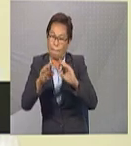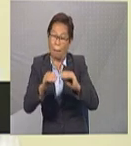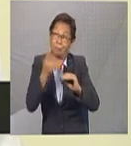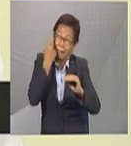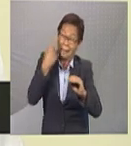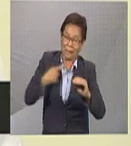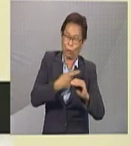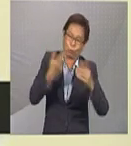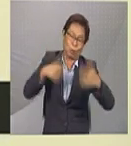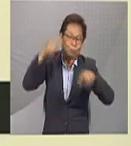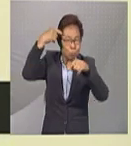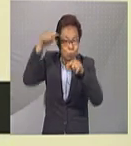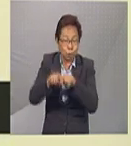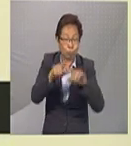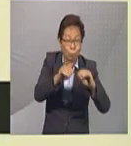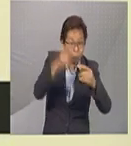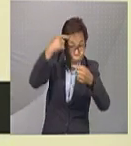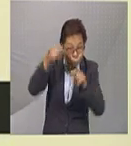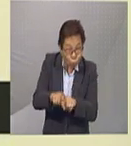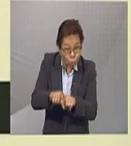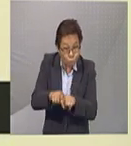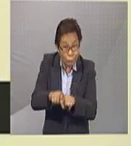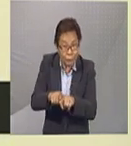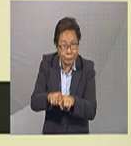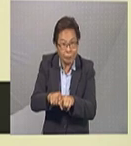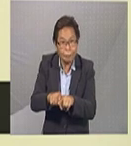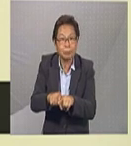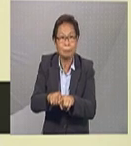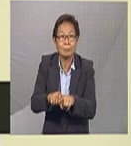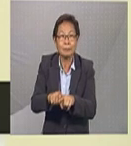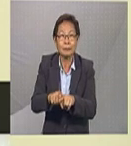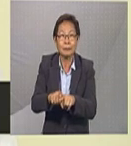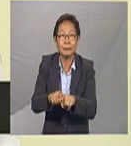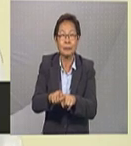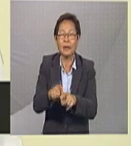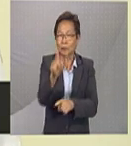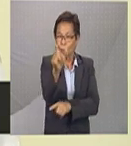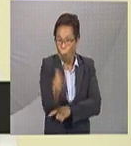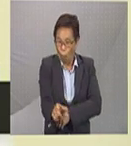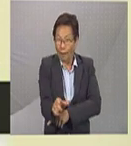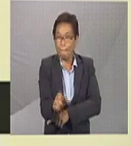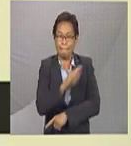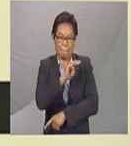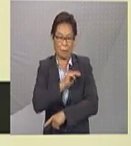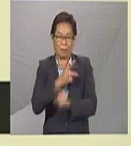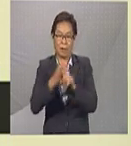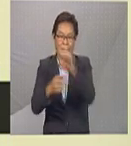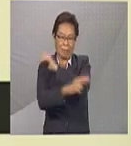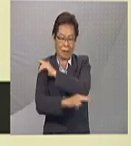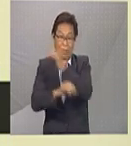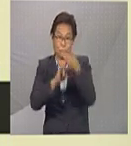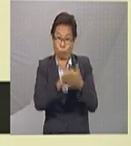tadi, telah pun memutuskan bahawa seorang menteri, ya, daripada negeri